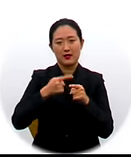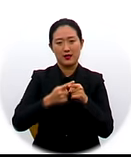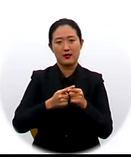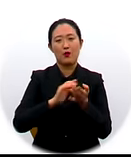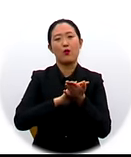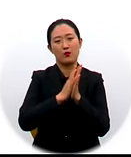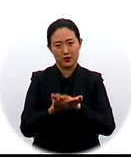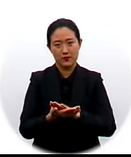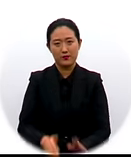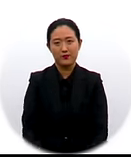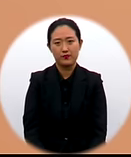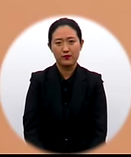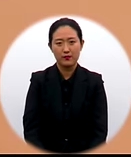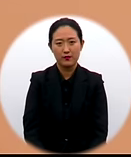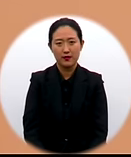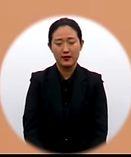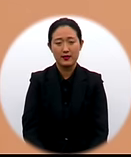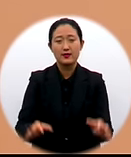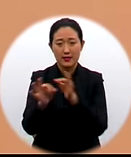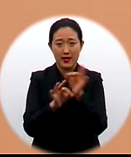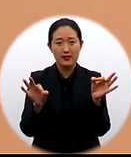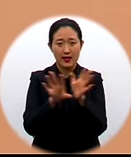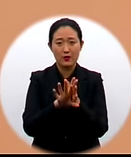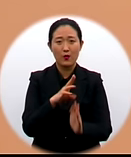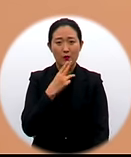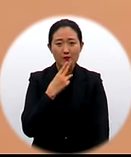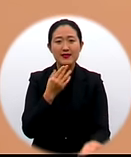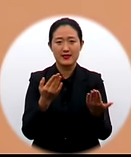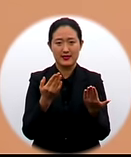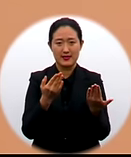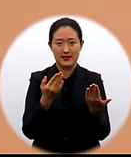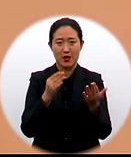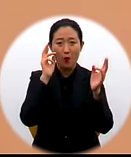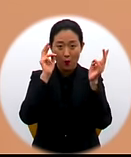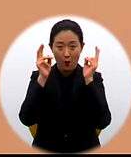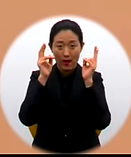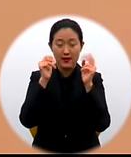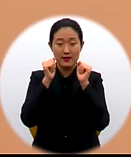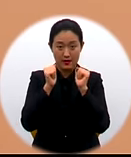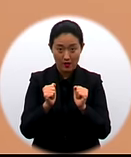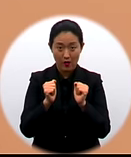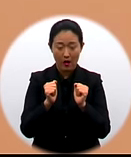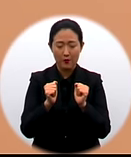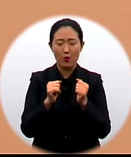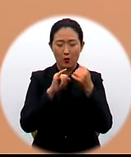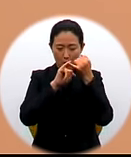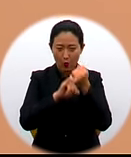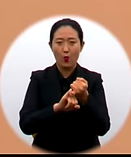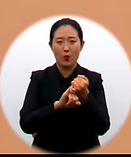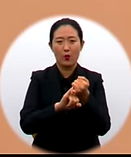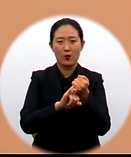일이 변하게 된다는 사실입니다. 절대 시장에서 없어지지 않는 직무가 있어요. 예를 들면 기업이 존재하는